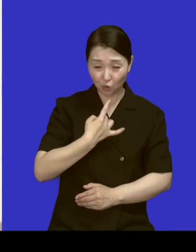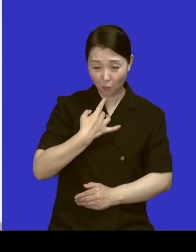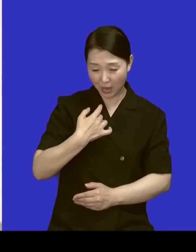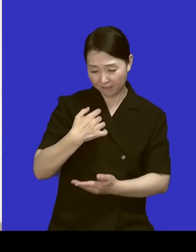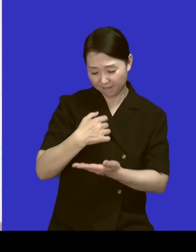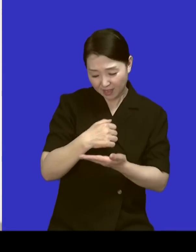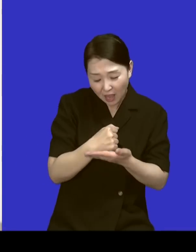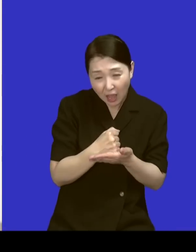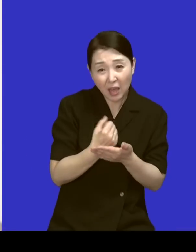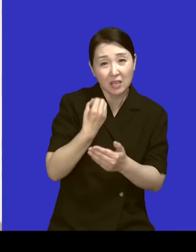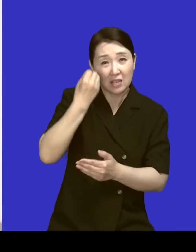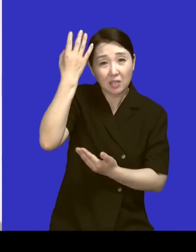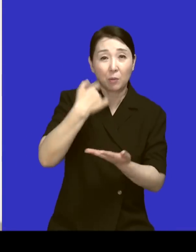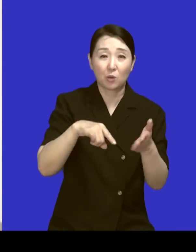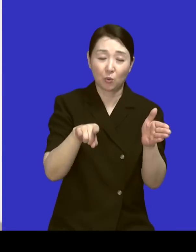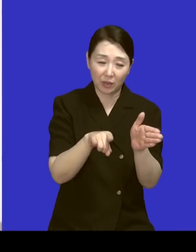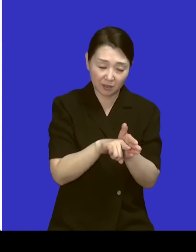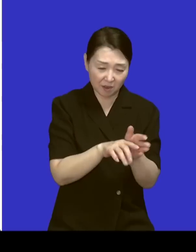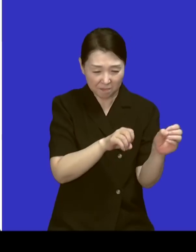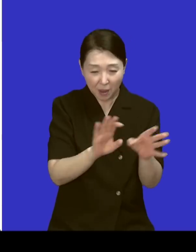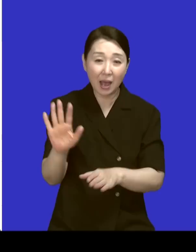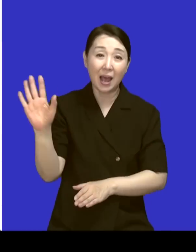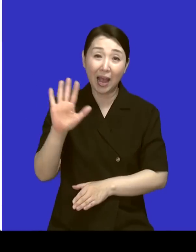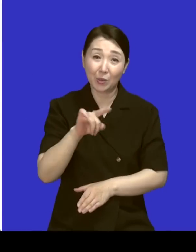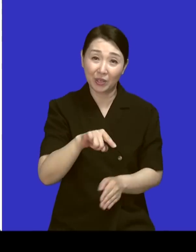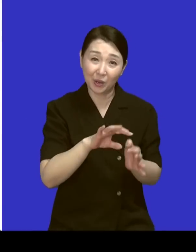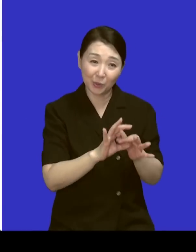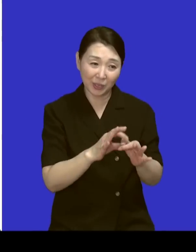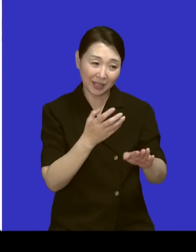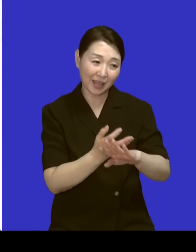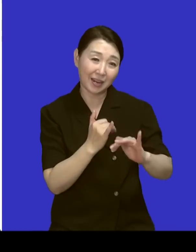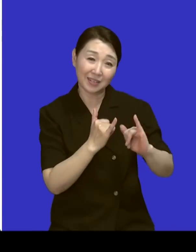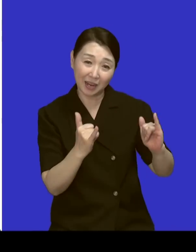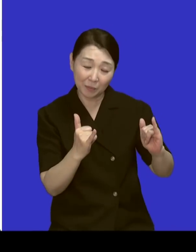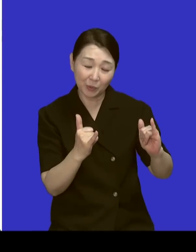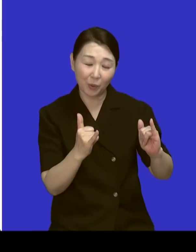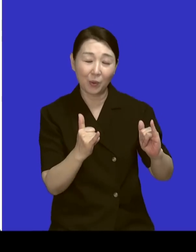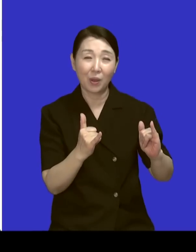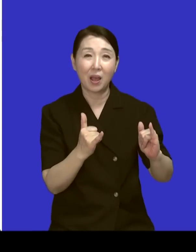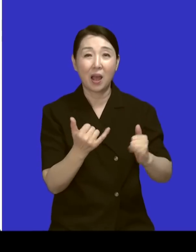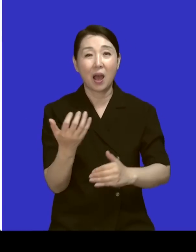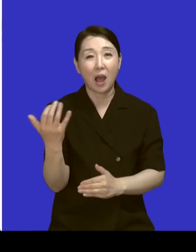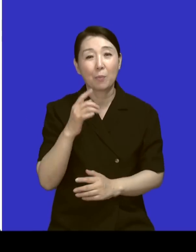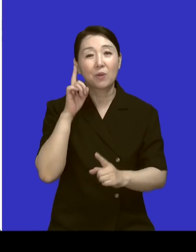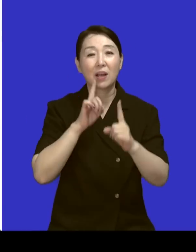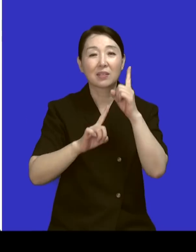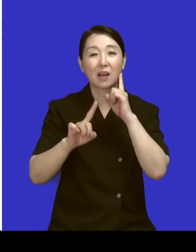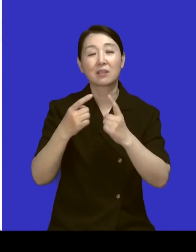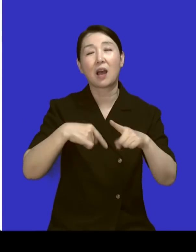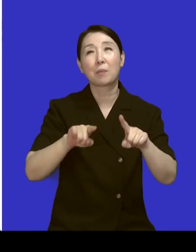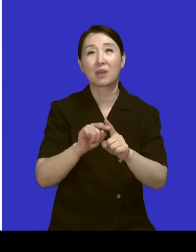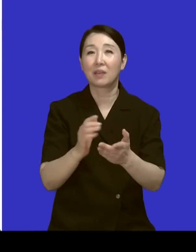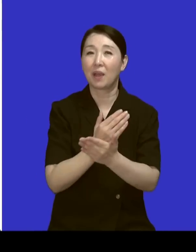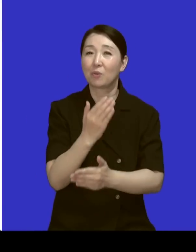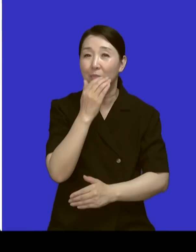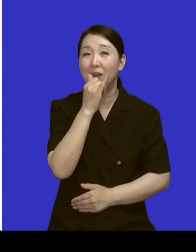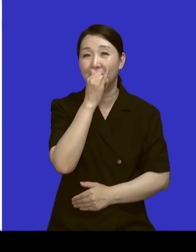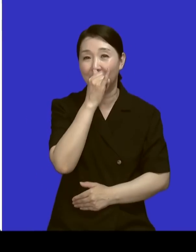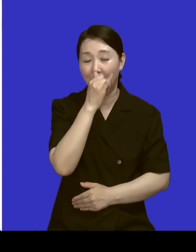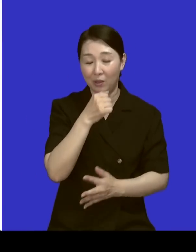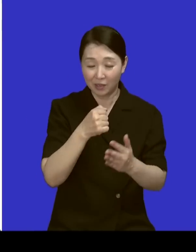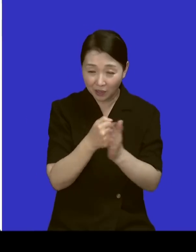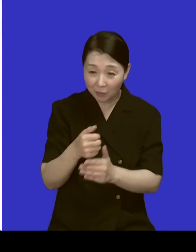간직하거나 잊어버리기 위해서 떨쳐내는 게 아니라 예. 그걸 통해서 다른 사람들도 겪었던 아픔과 상처를 나눌 수 있었기 때문에